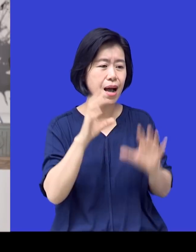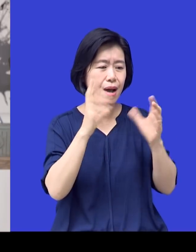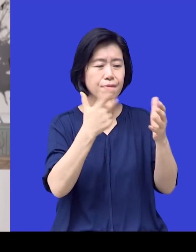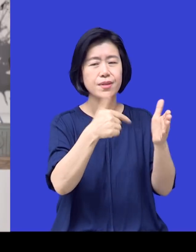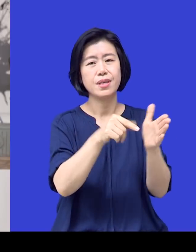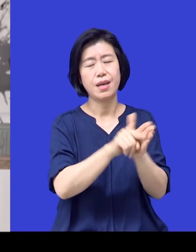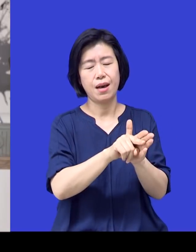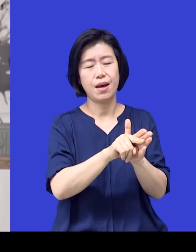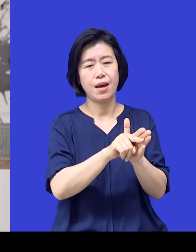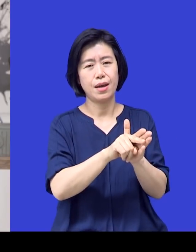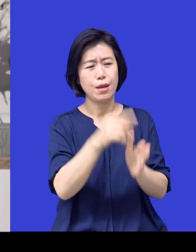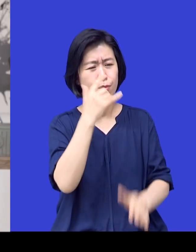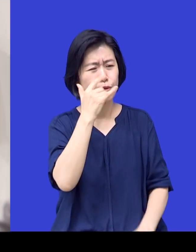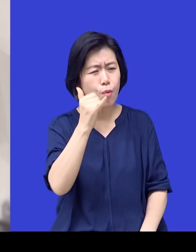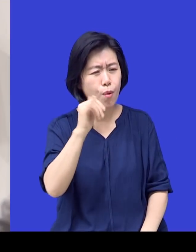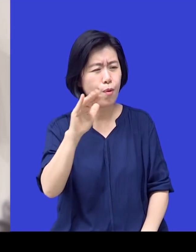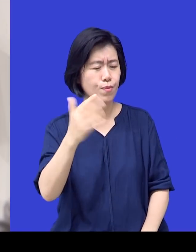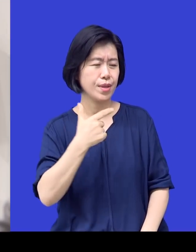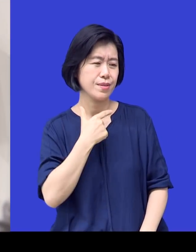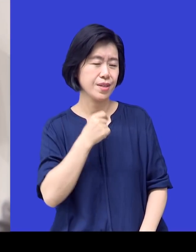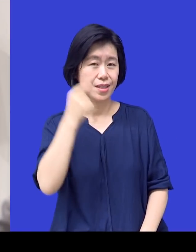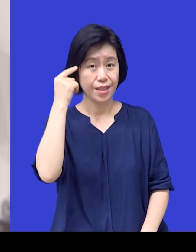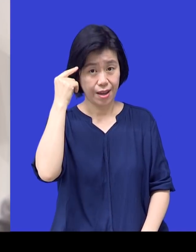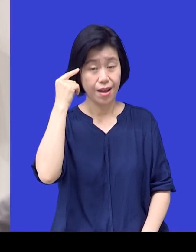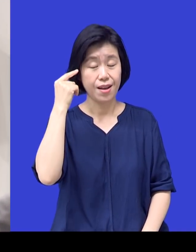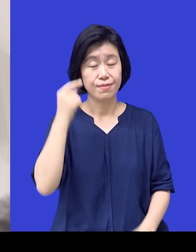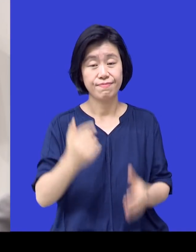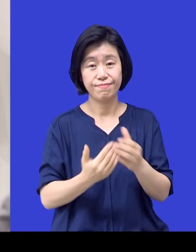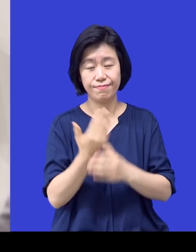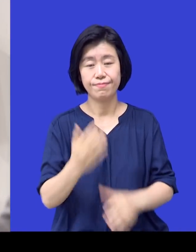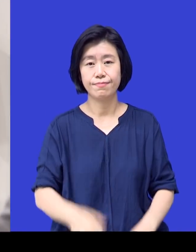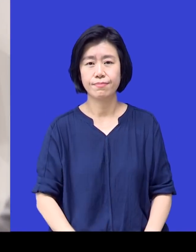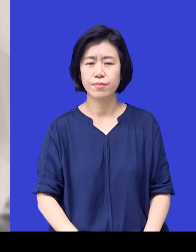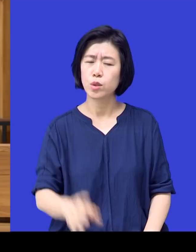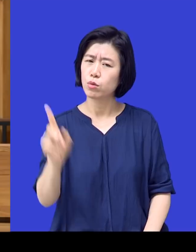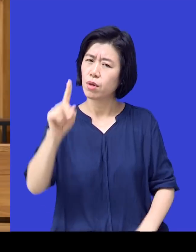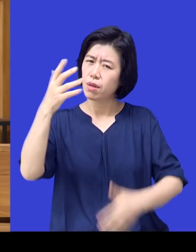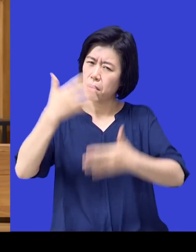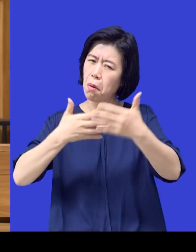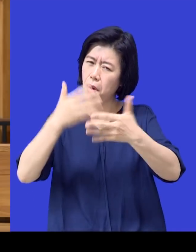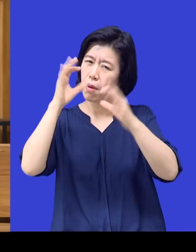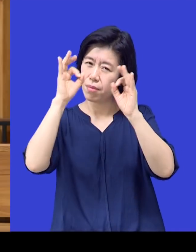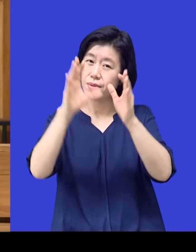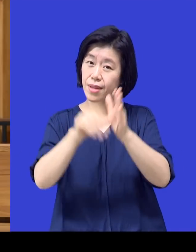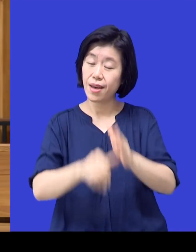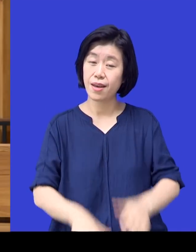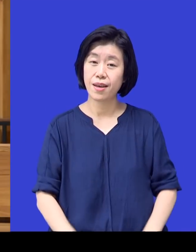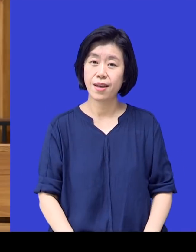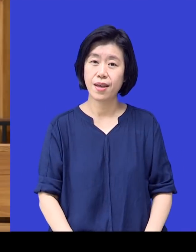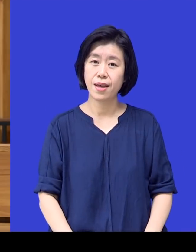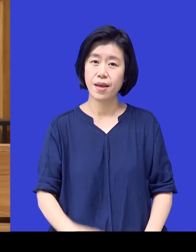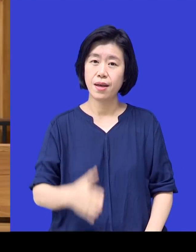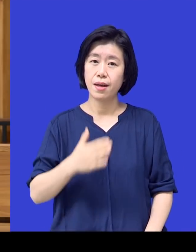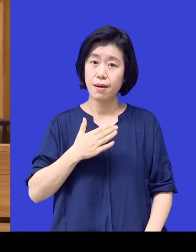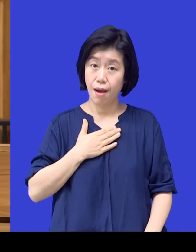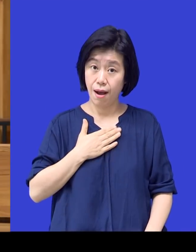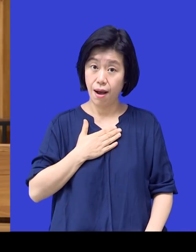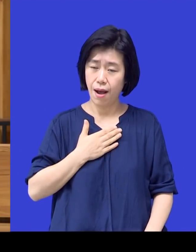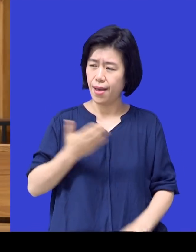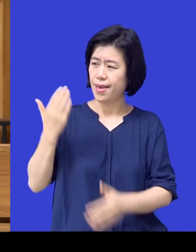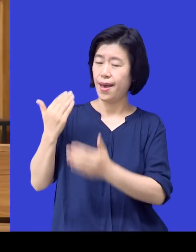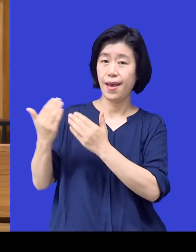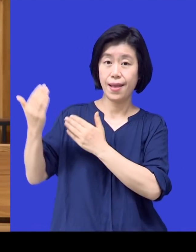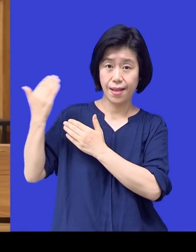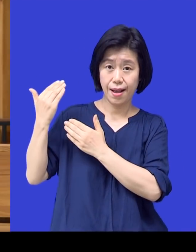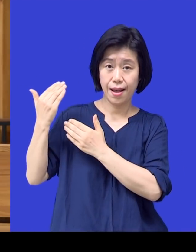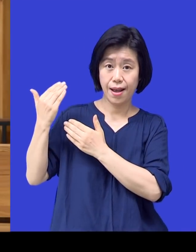네. 이런 생각이 좀 들었던 것 같아요. 그렇죠. 그 어떤 영화에선가 내 자신이 우연히 과거로